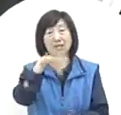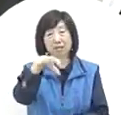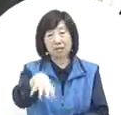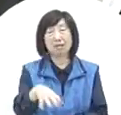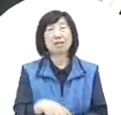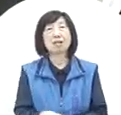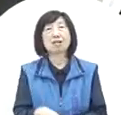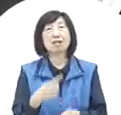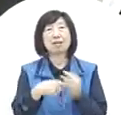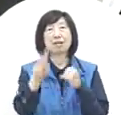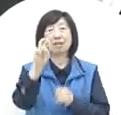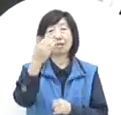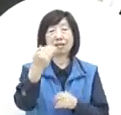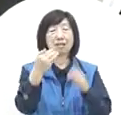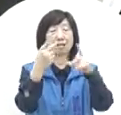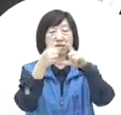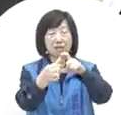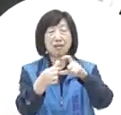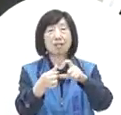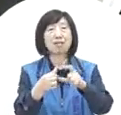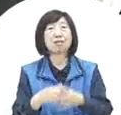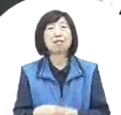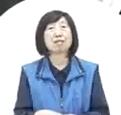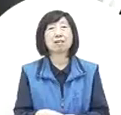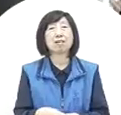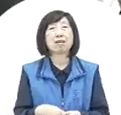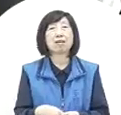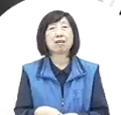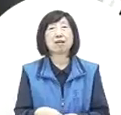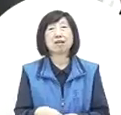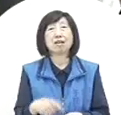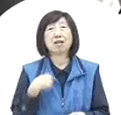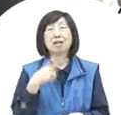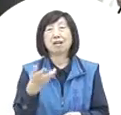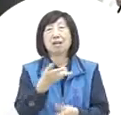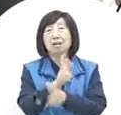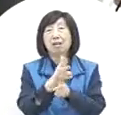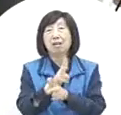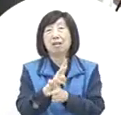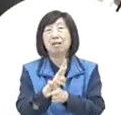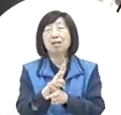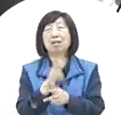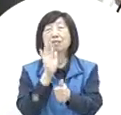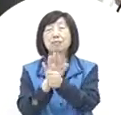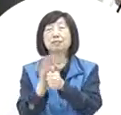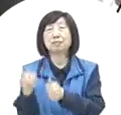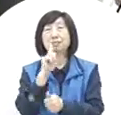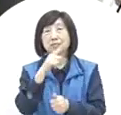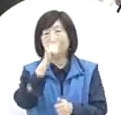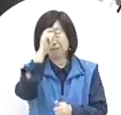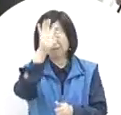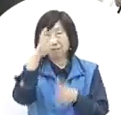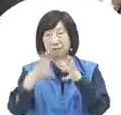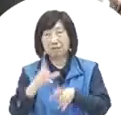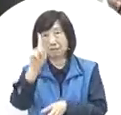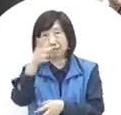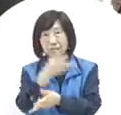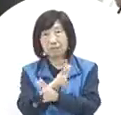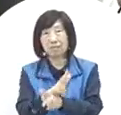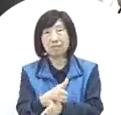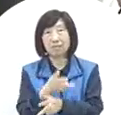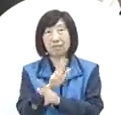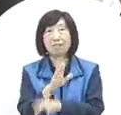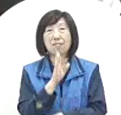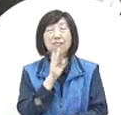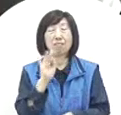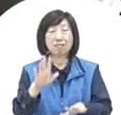我们29区呢，整个做成一个先划成。 我帮我们板桥市民发声，我希望有一处在我们板桥，好不好？ 目前的板桥在